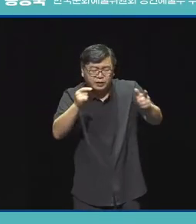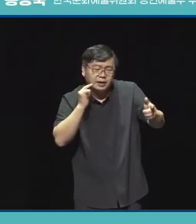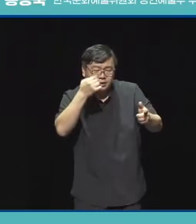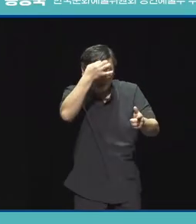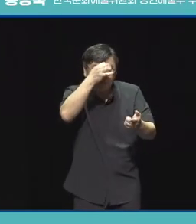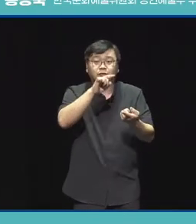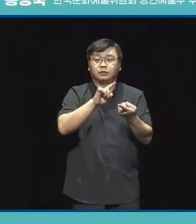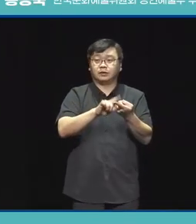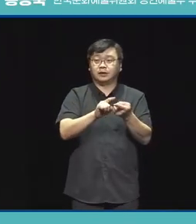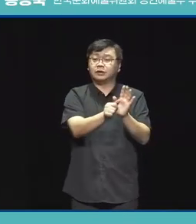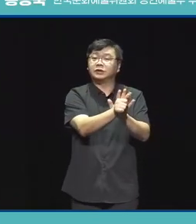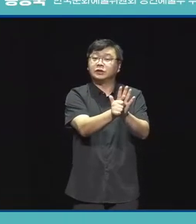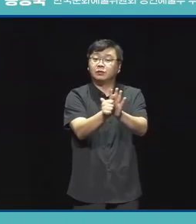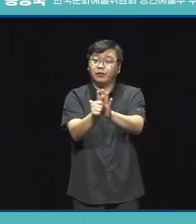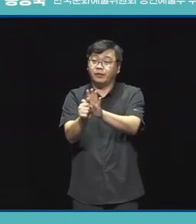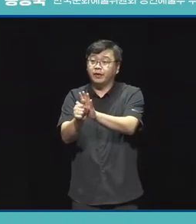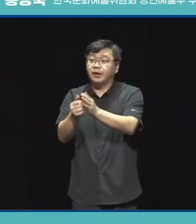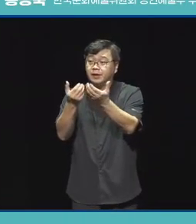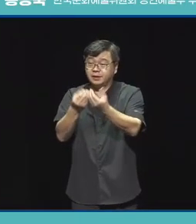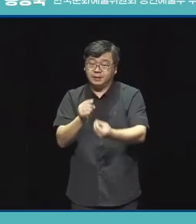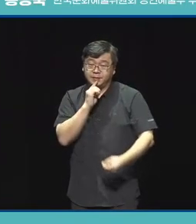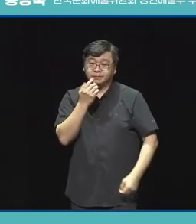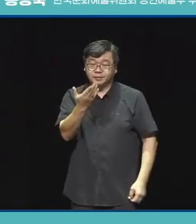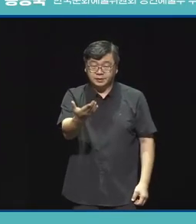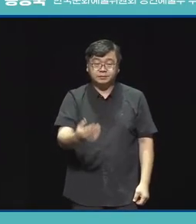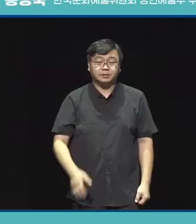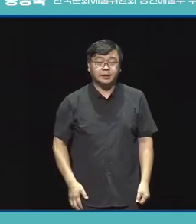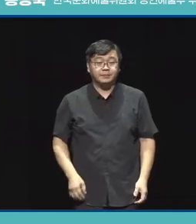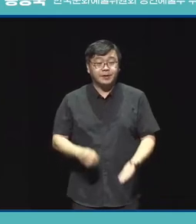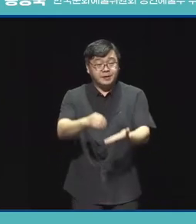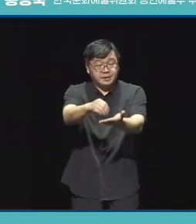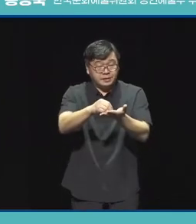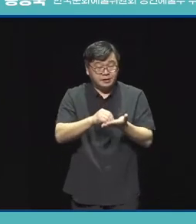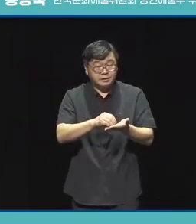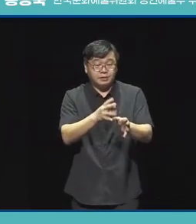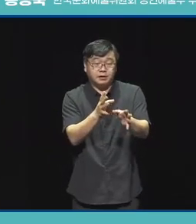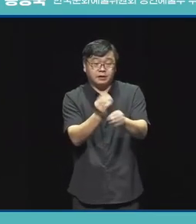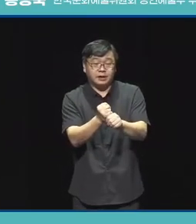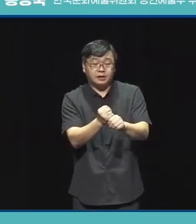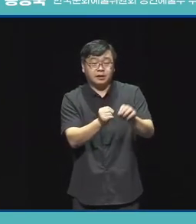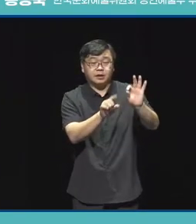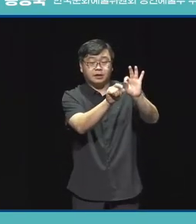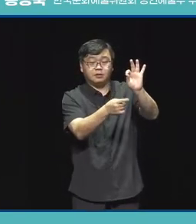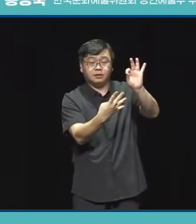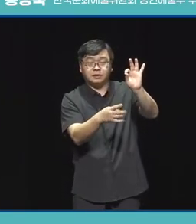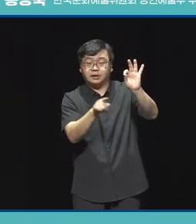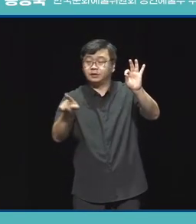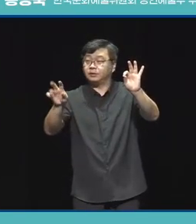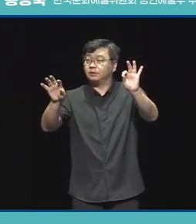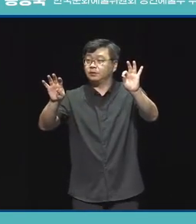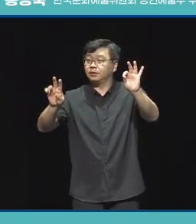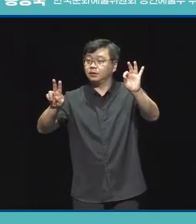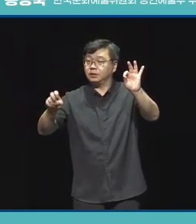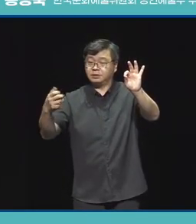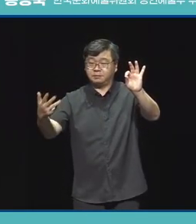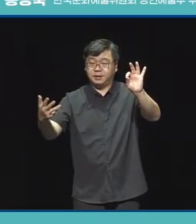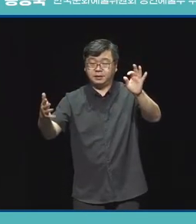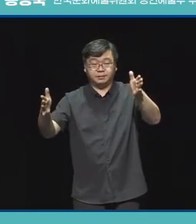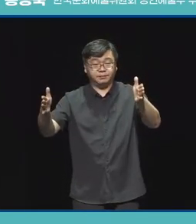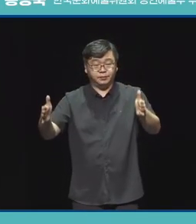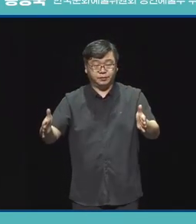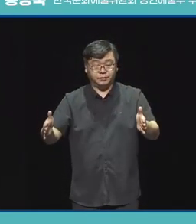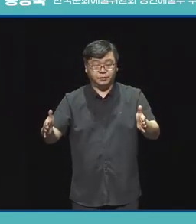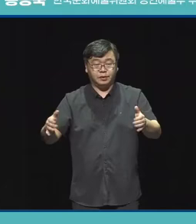해당 대상 사업이 되겠습니다 신청기간은 10월 4일부터 10월 28일까지 신청하실 수 있고요 공휴예술